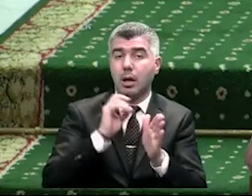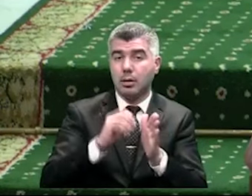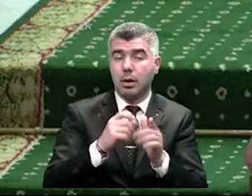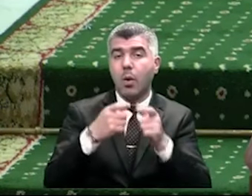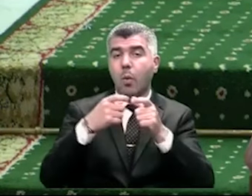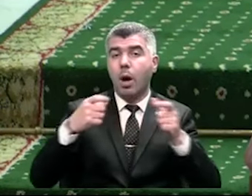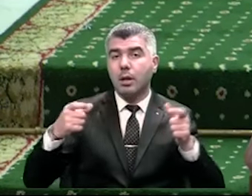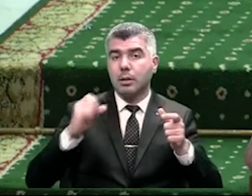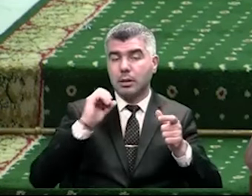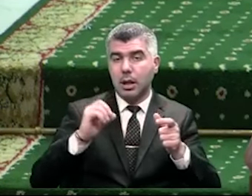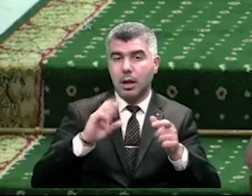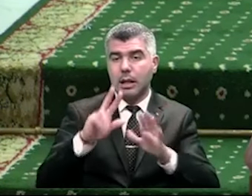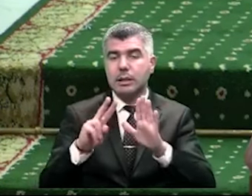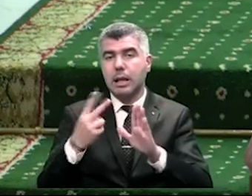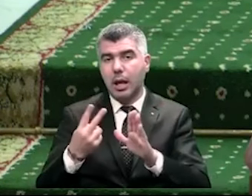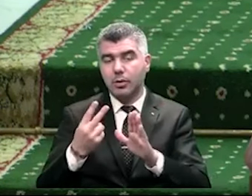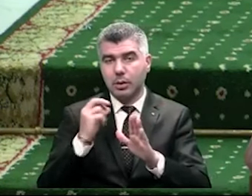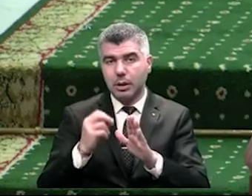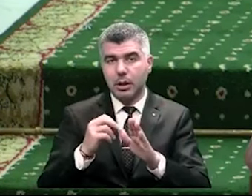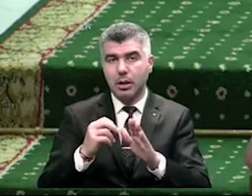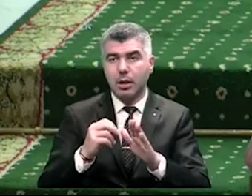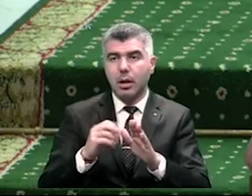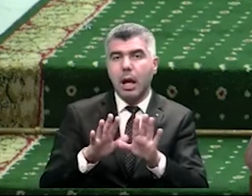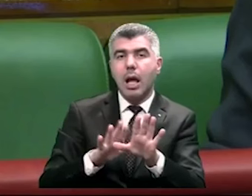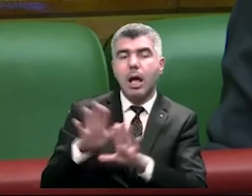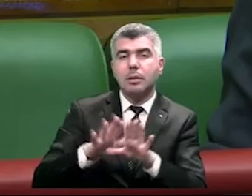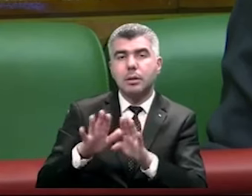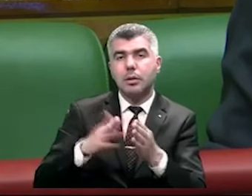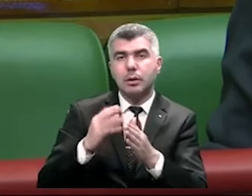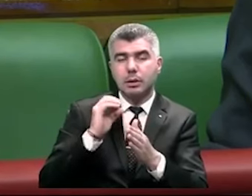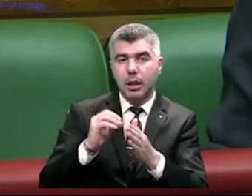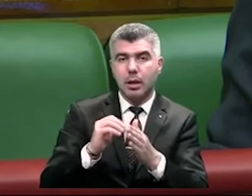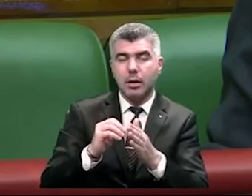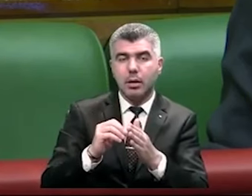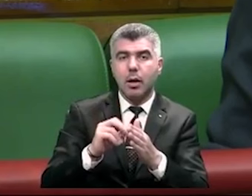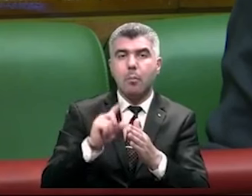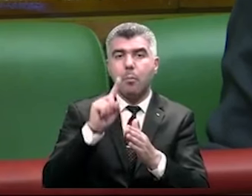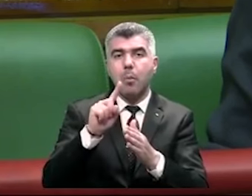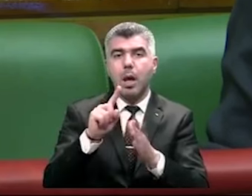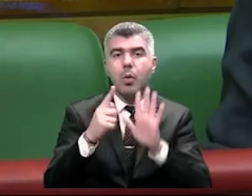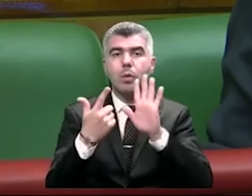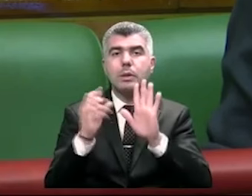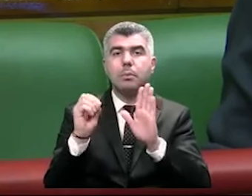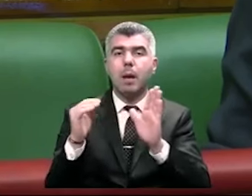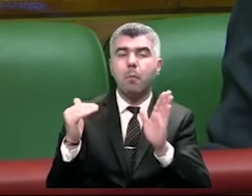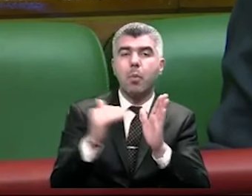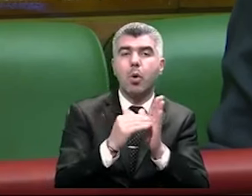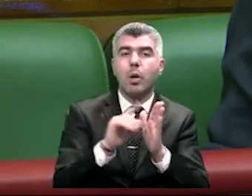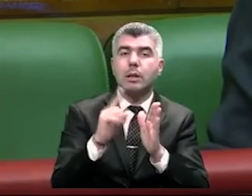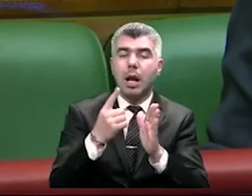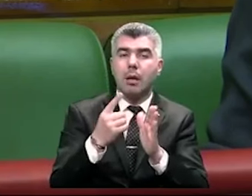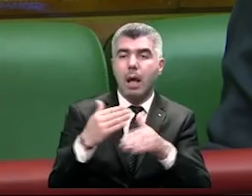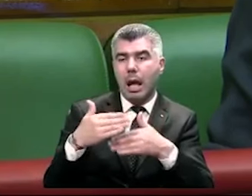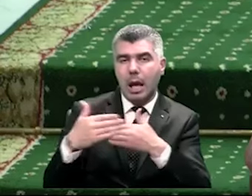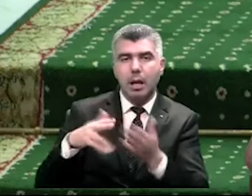المتبقي عن الطريق الوطني رقم 12 على مستوى اقليم تنغير بكلفه ديال 170 مليون درهم والتي توجد اليوم قصد